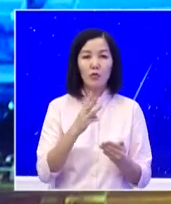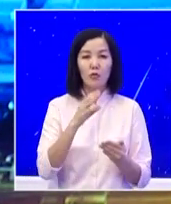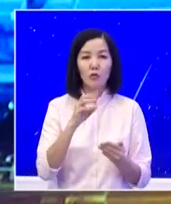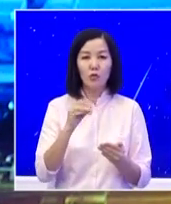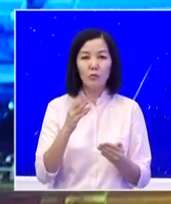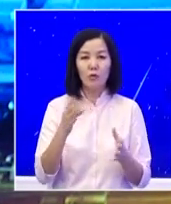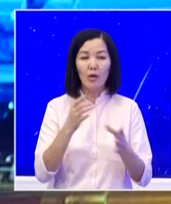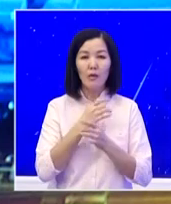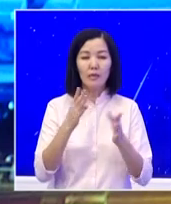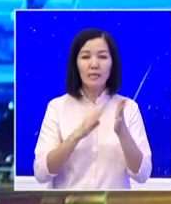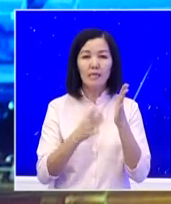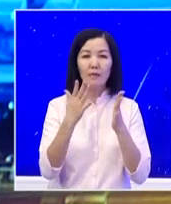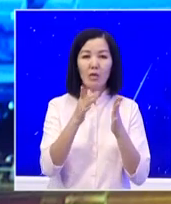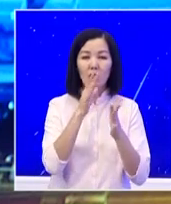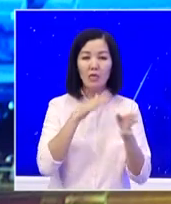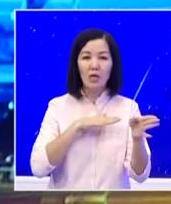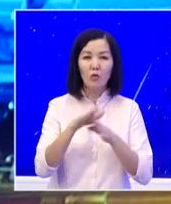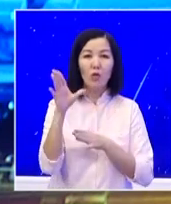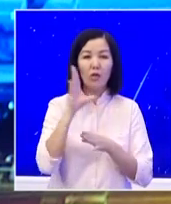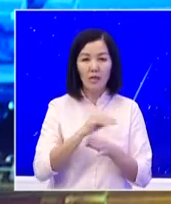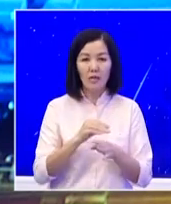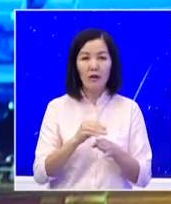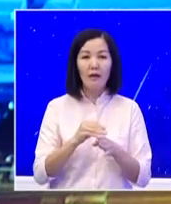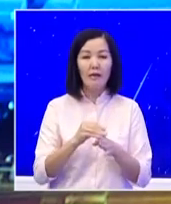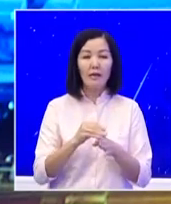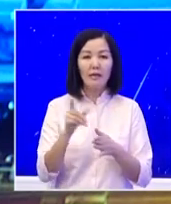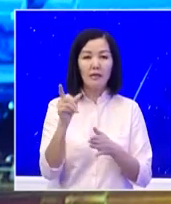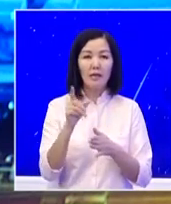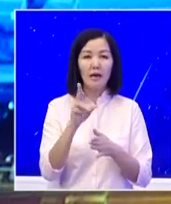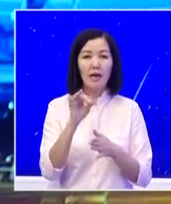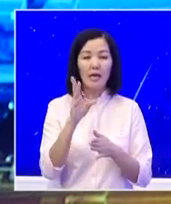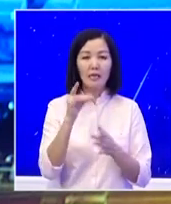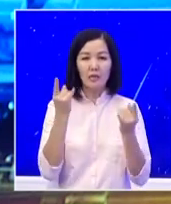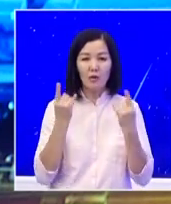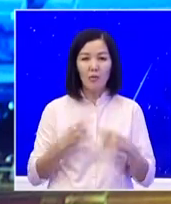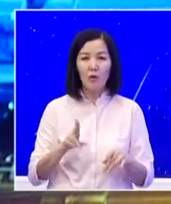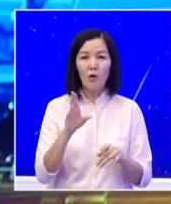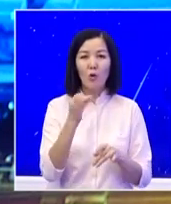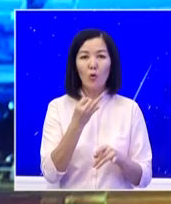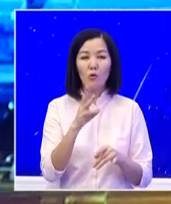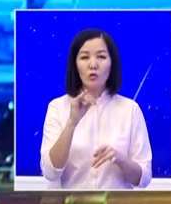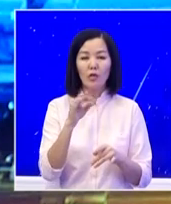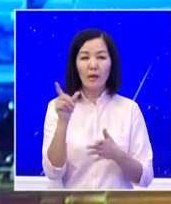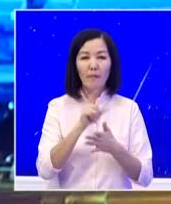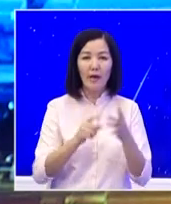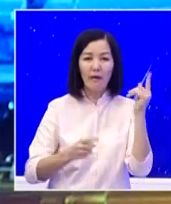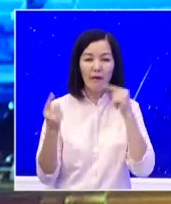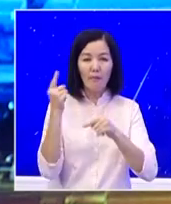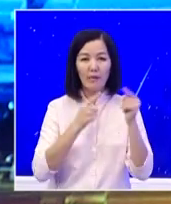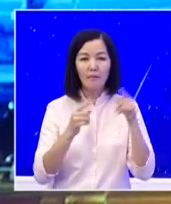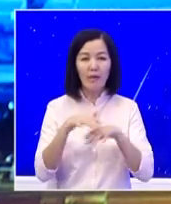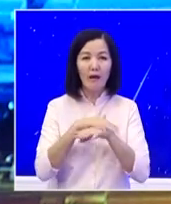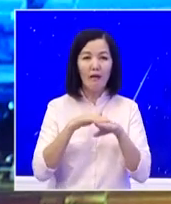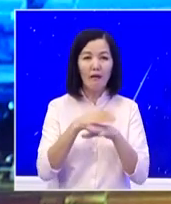күні мерейлі 85 жасқа толар еді. Қасиетті Қарасазда өмірге келген ақын Қойшылар поэмасымен елге танылған. Ақын